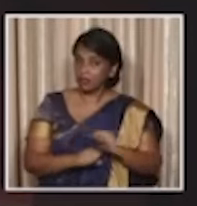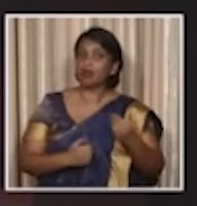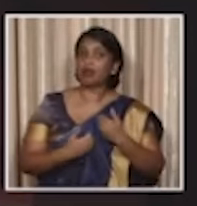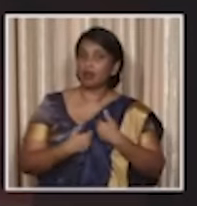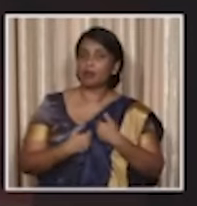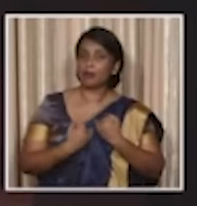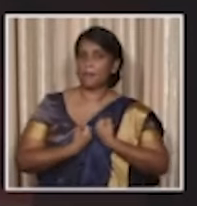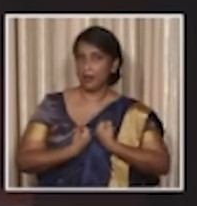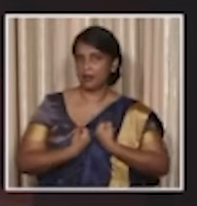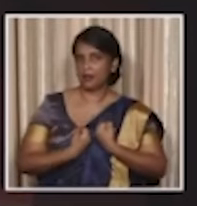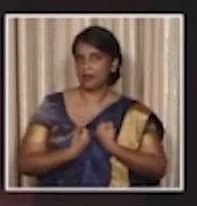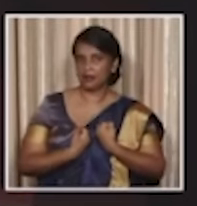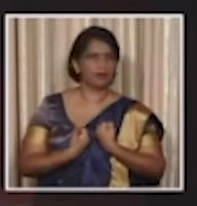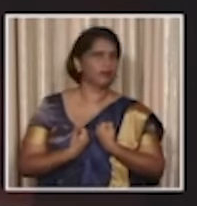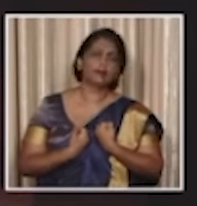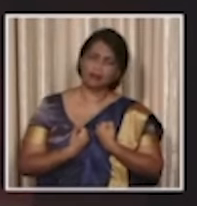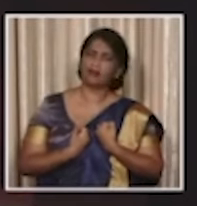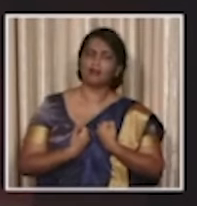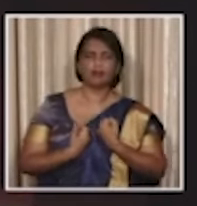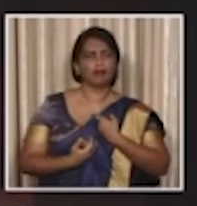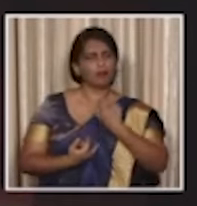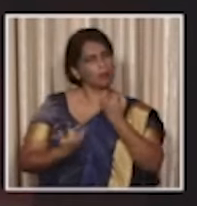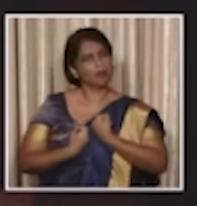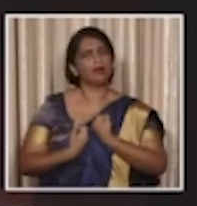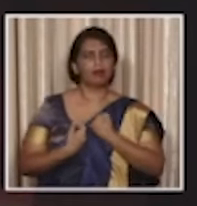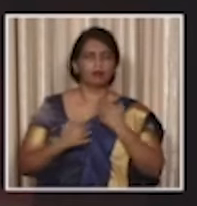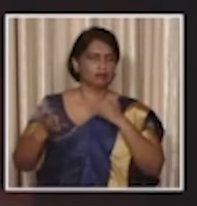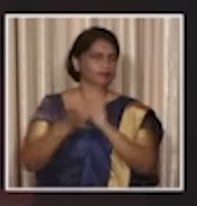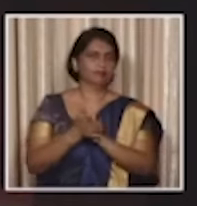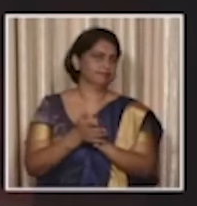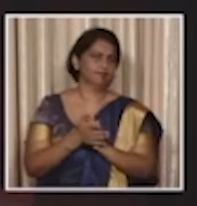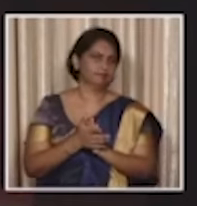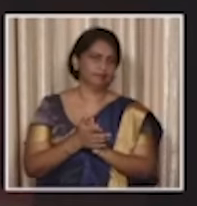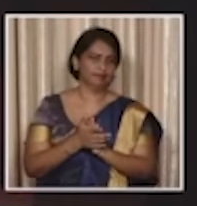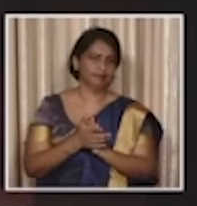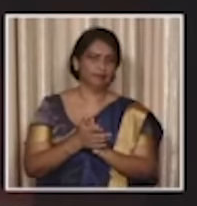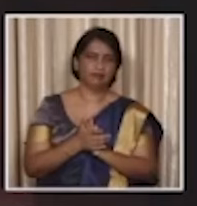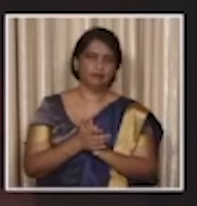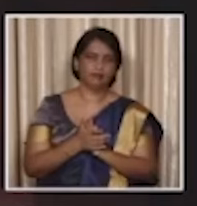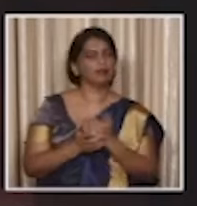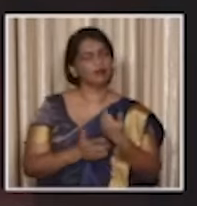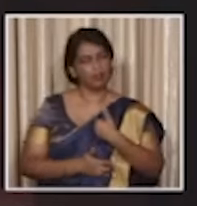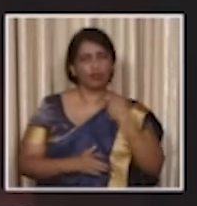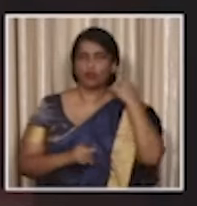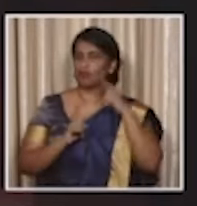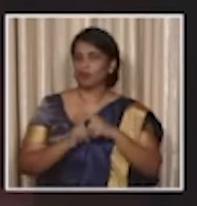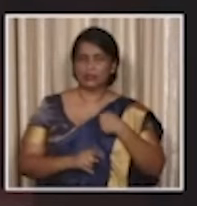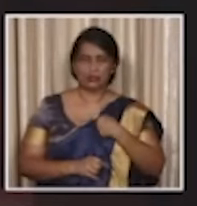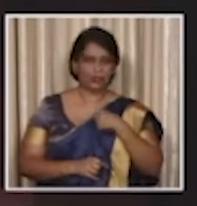කරපු පව. අනේ අපි කැමති ඒ පවට සමාදම් වෙන්න. අපි ඒක ගැන